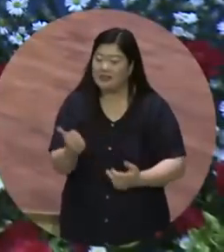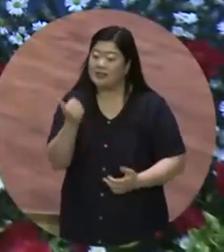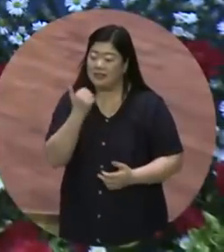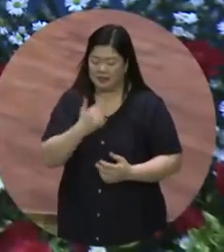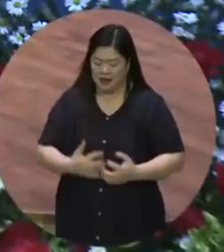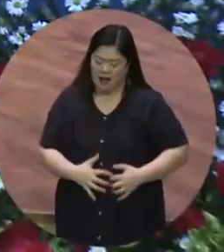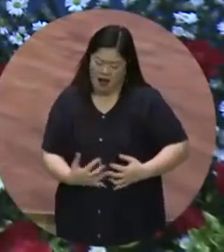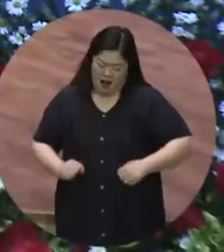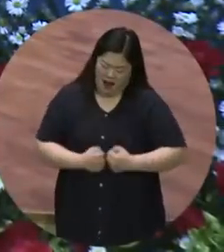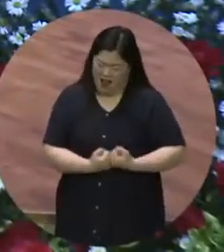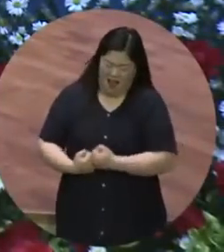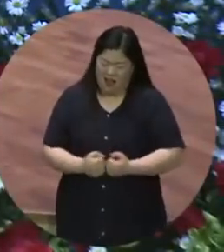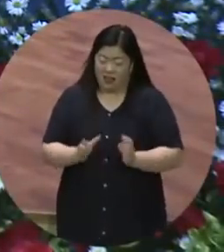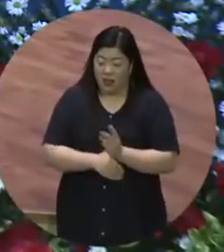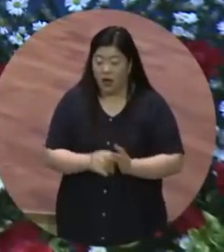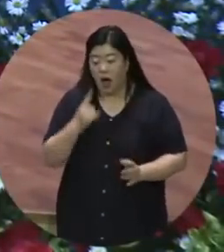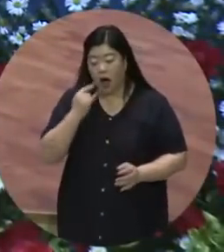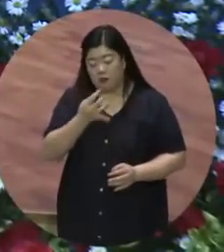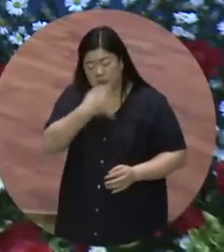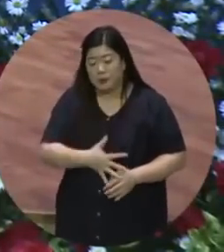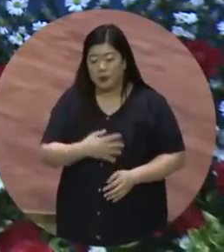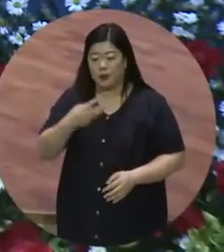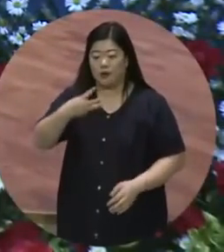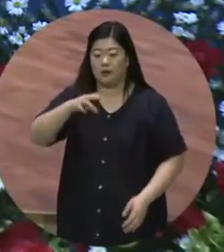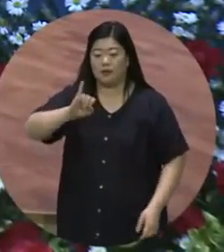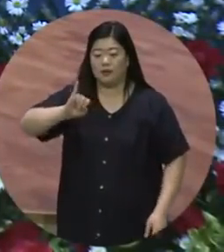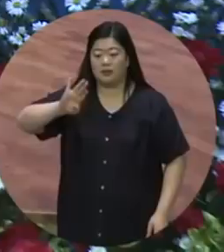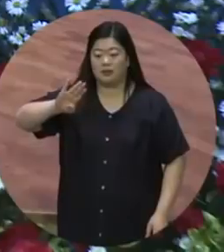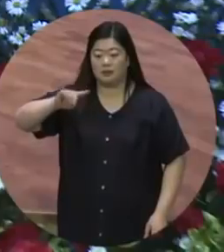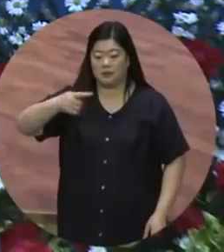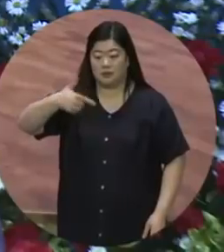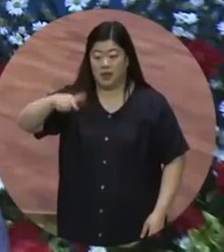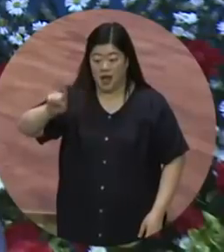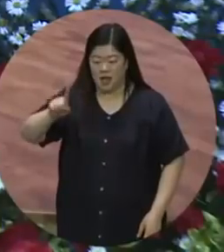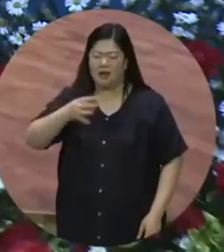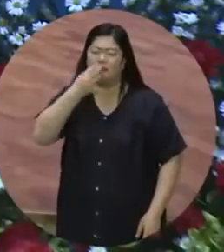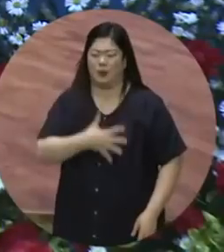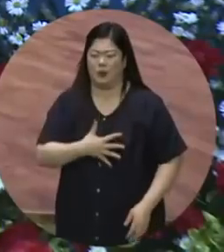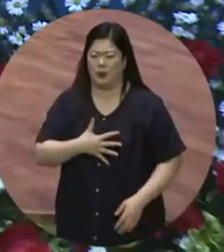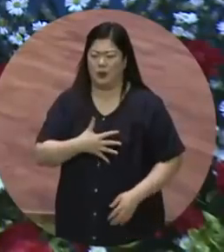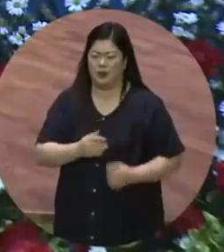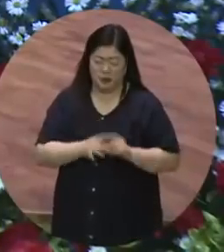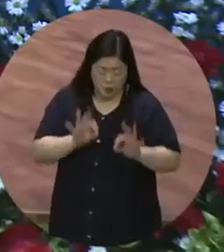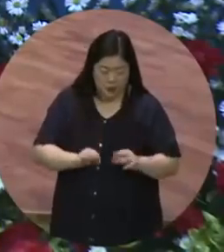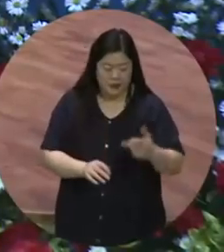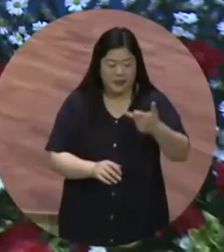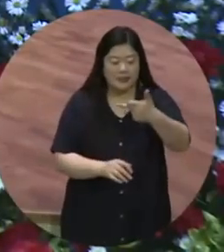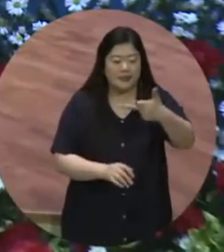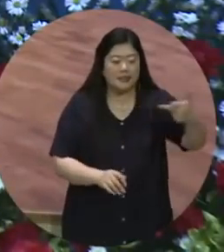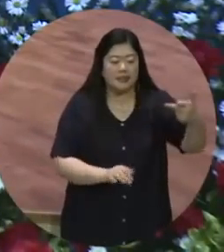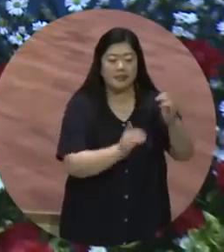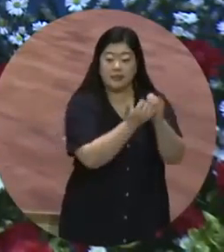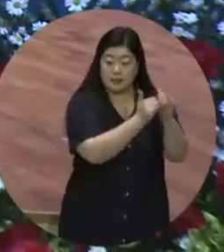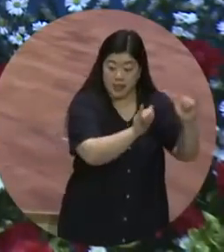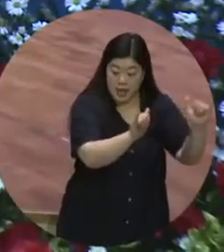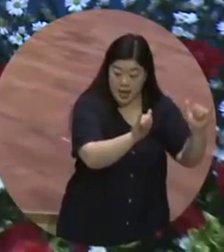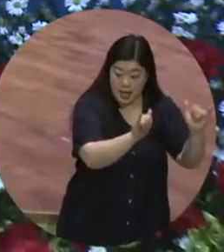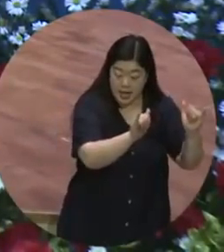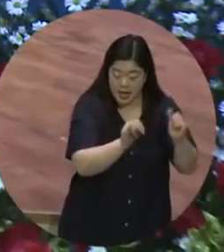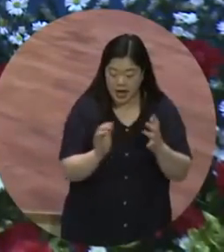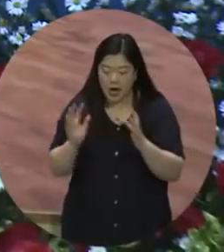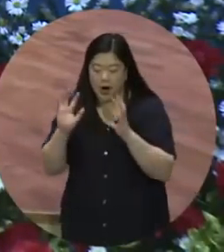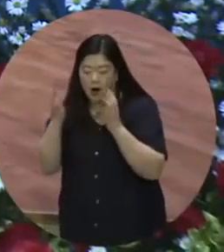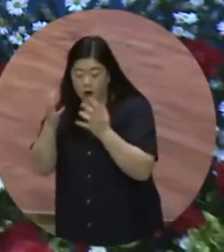리브가가 하나님께 기도합니다. 이때 하나님께서 큰 자가 어린 자를 섬기겠다 예언을